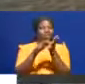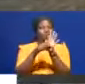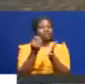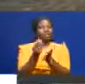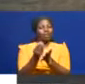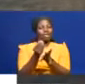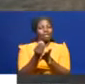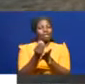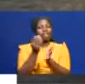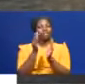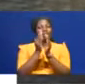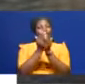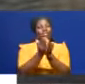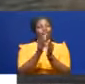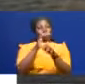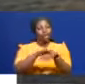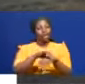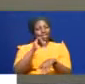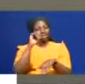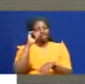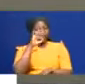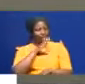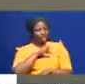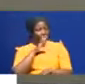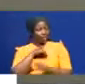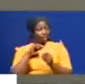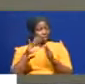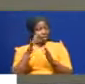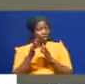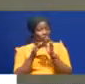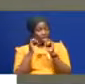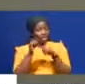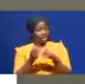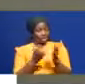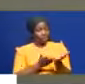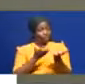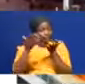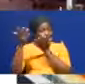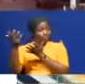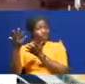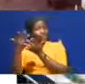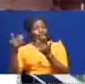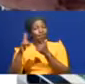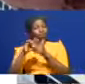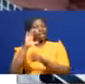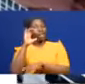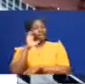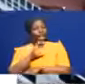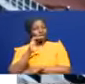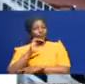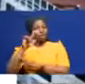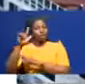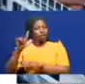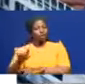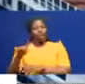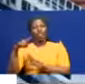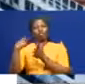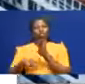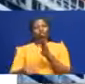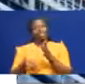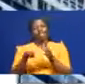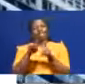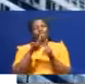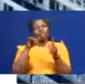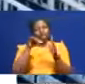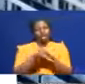kupata faida zaidi kama zinaweza kuwasilisha bidhaa kwa wateja kwa bei ya chini na ndani ya